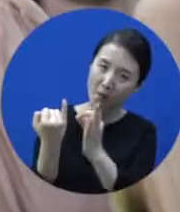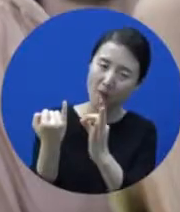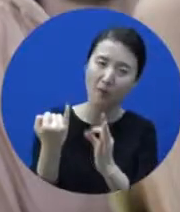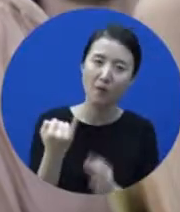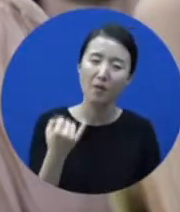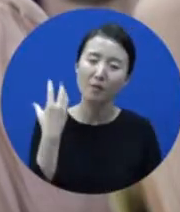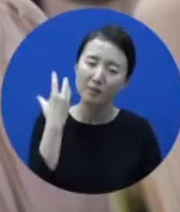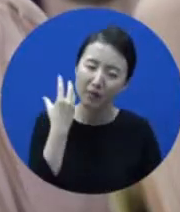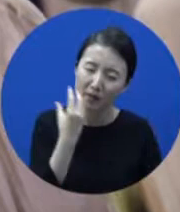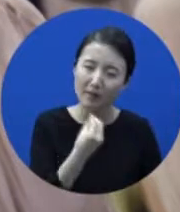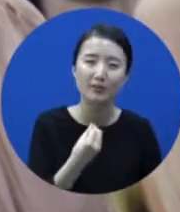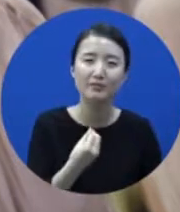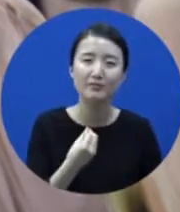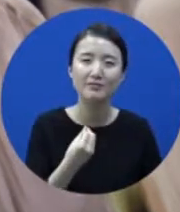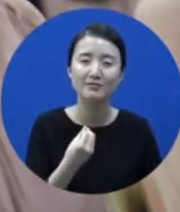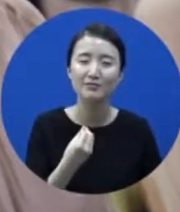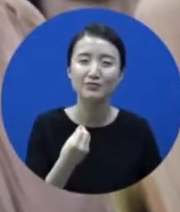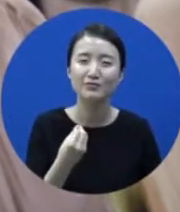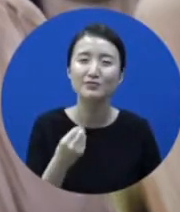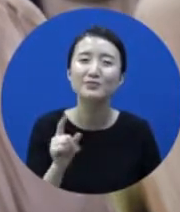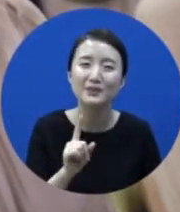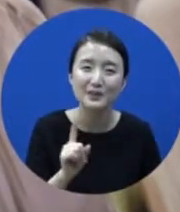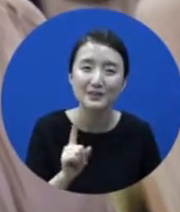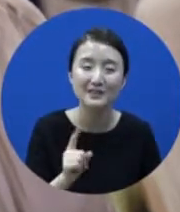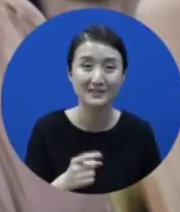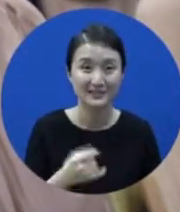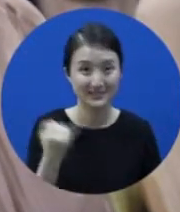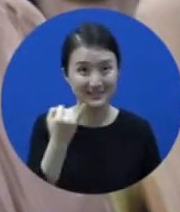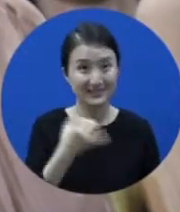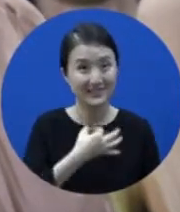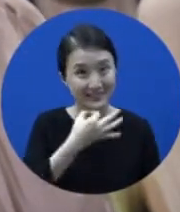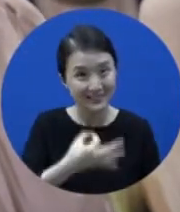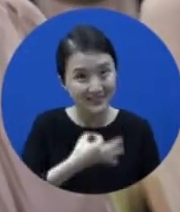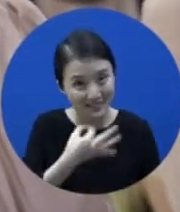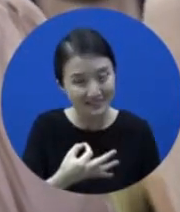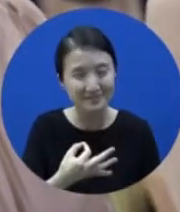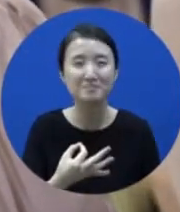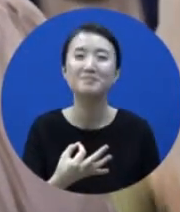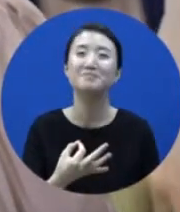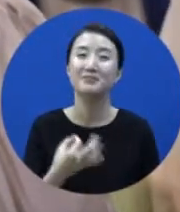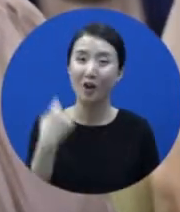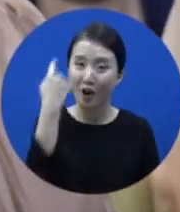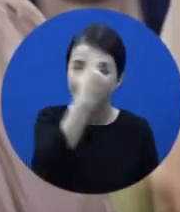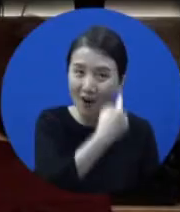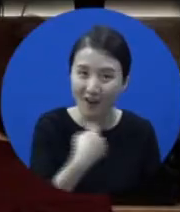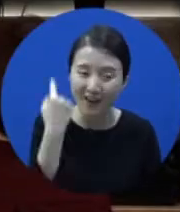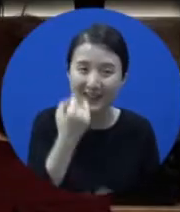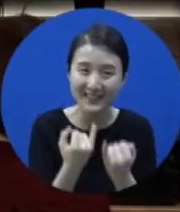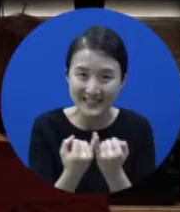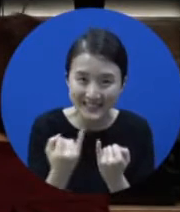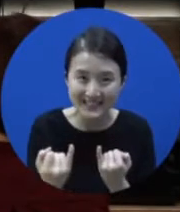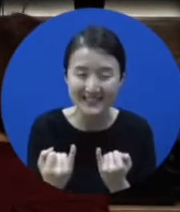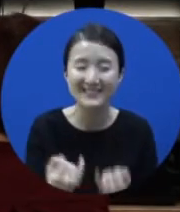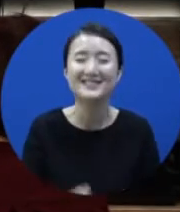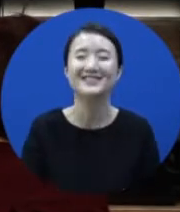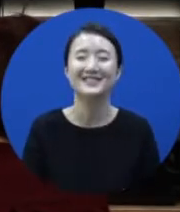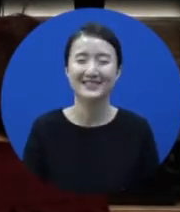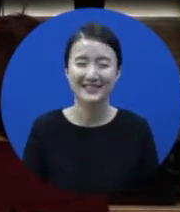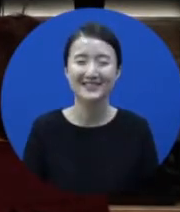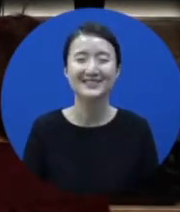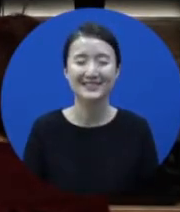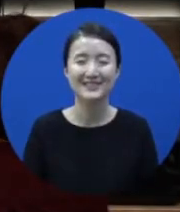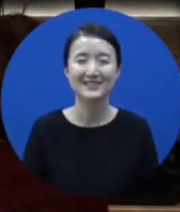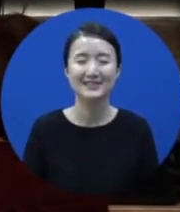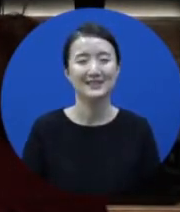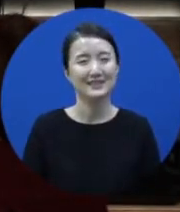같아요? 목소리요? 아, 예. 얼굴. 예, 우리는 보통 남자들이